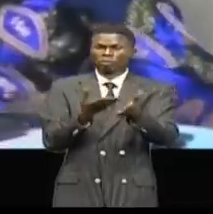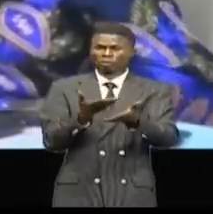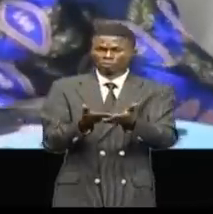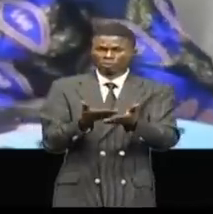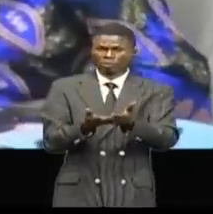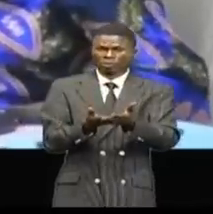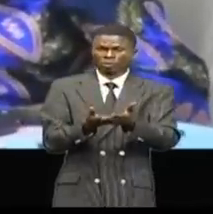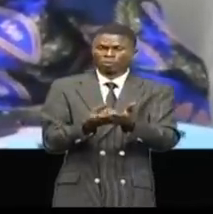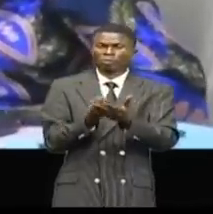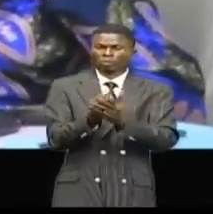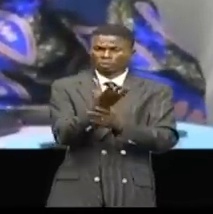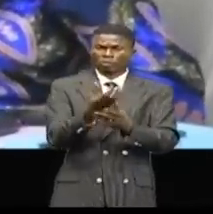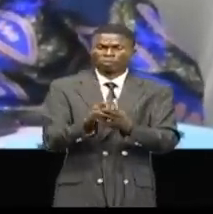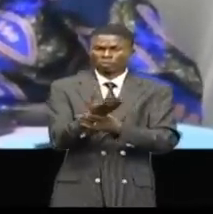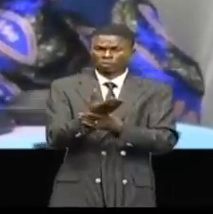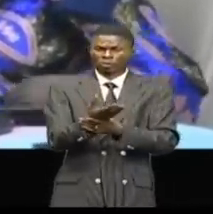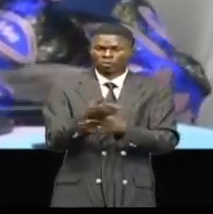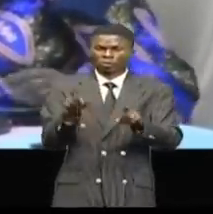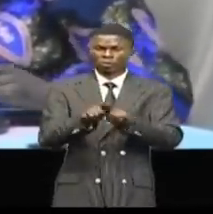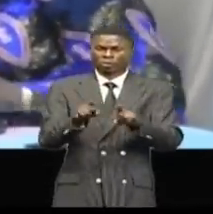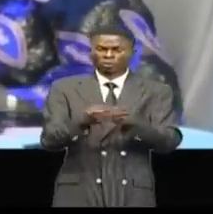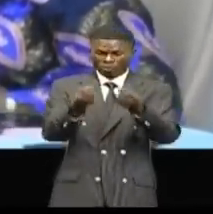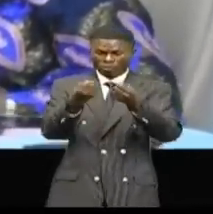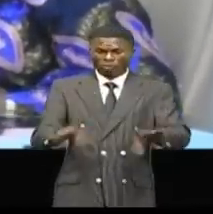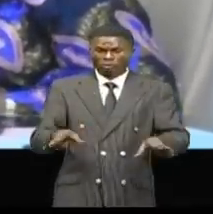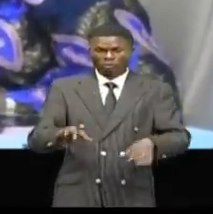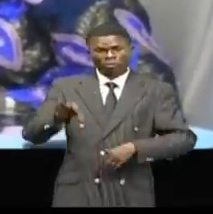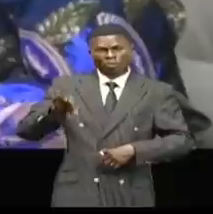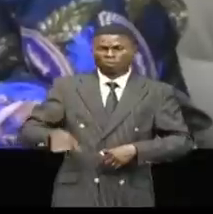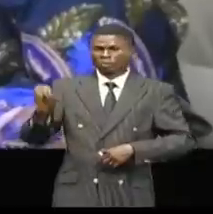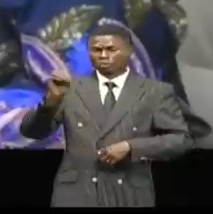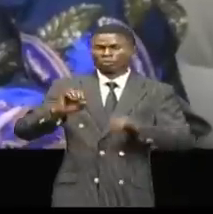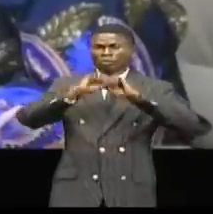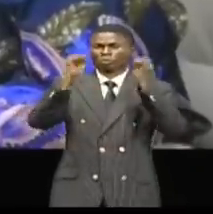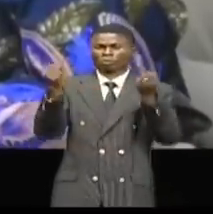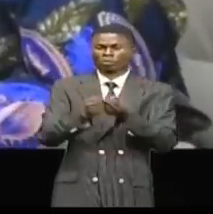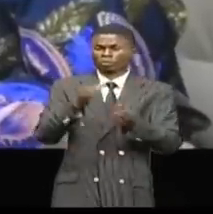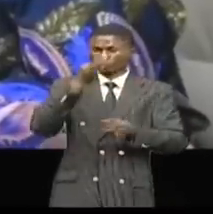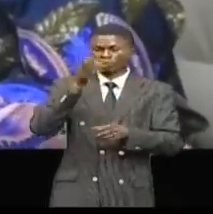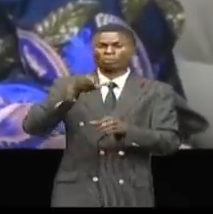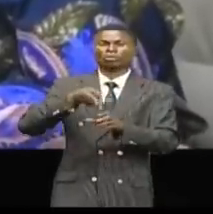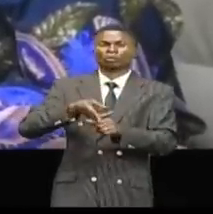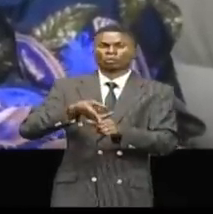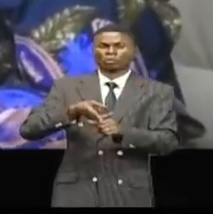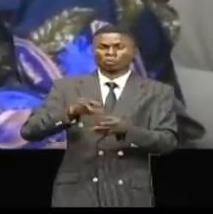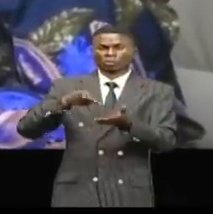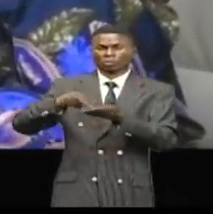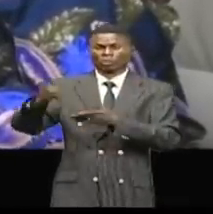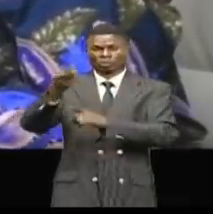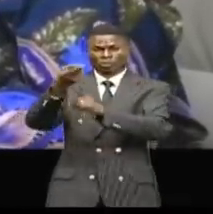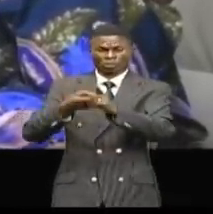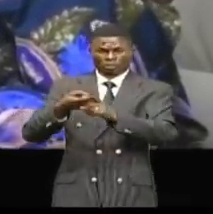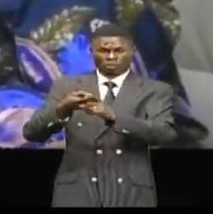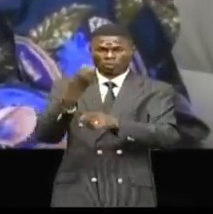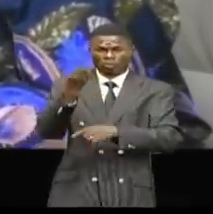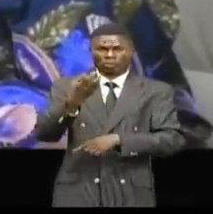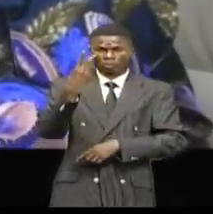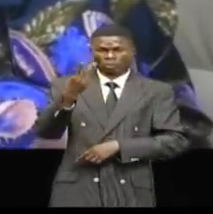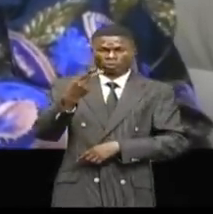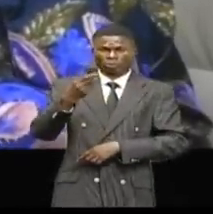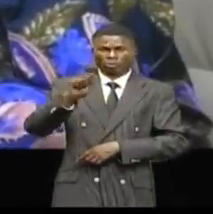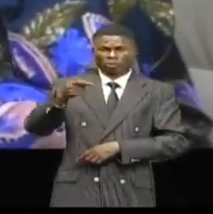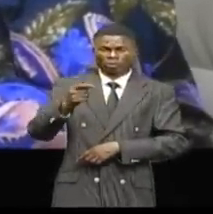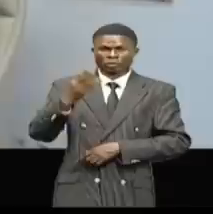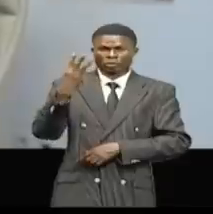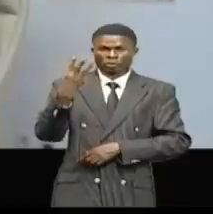par des dépenses au titre de pertes et manques à gagner aux sociétés pétrolières, payé ces mois à 42,3 millions